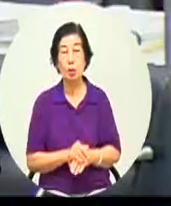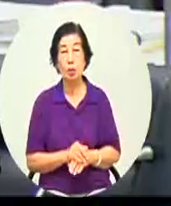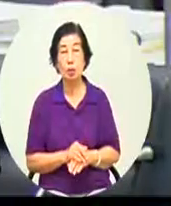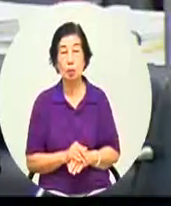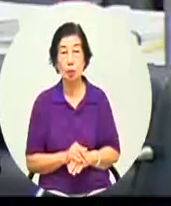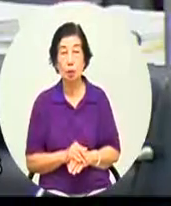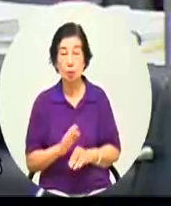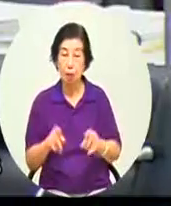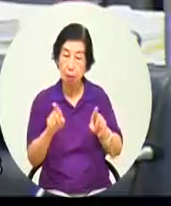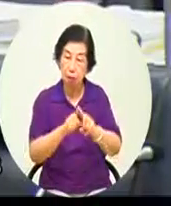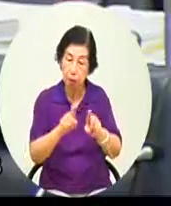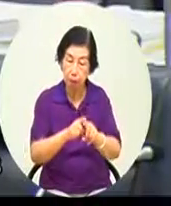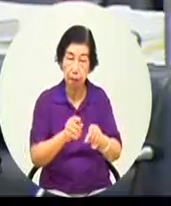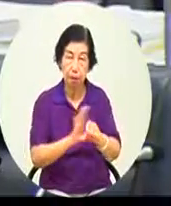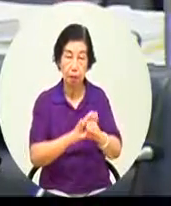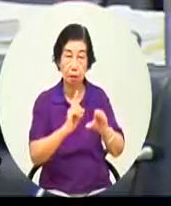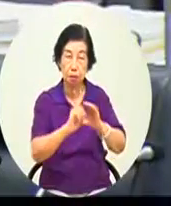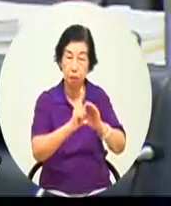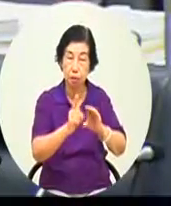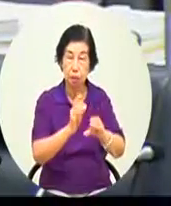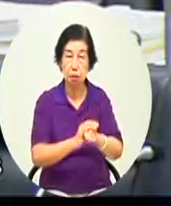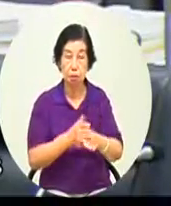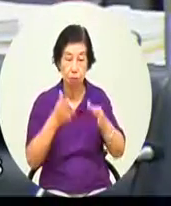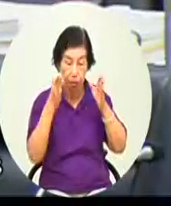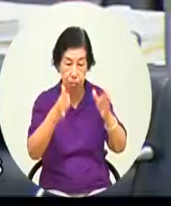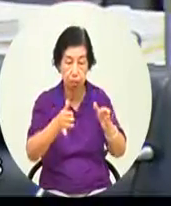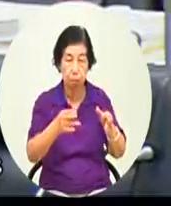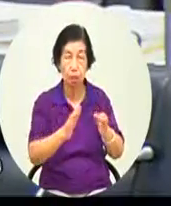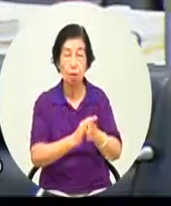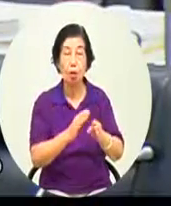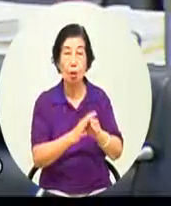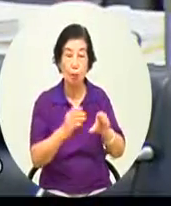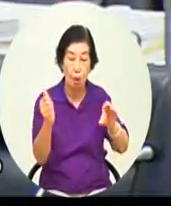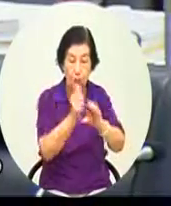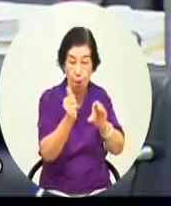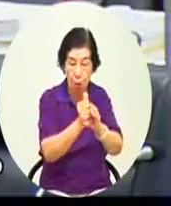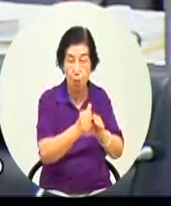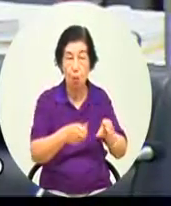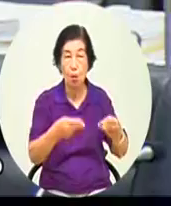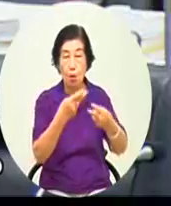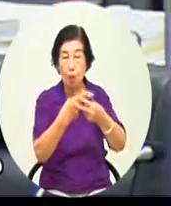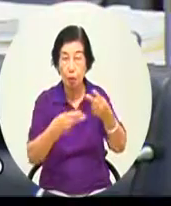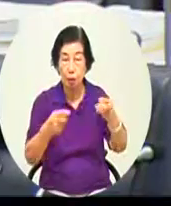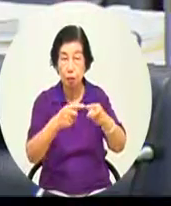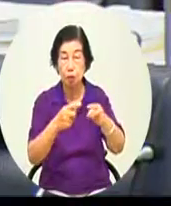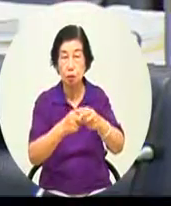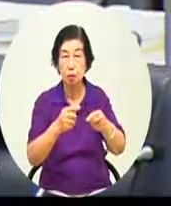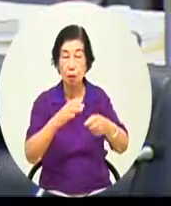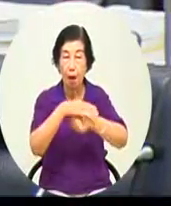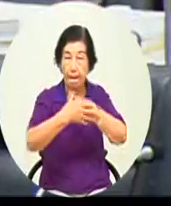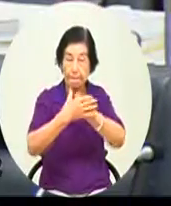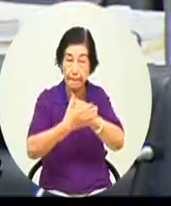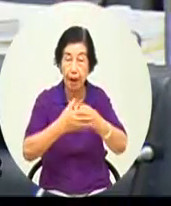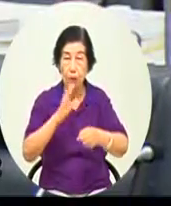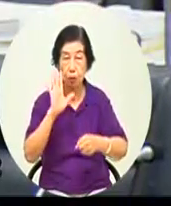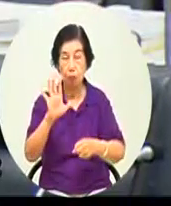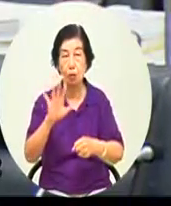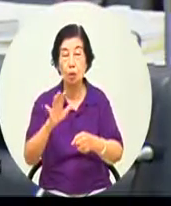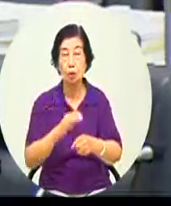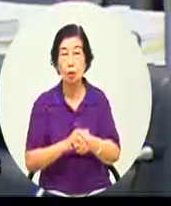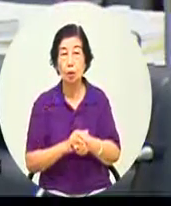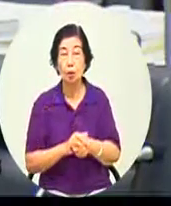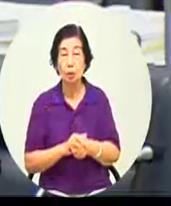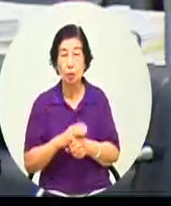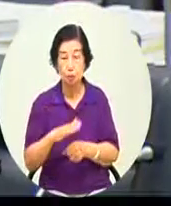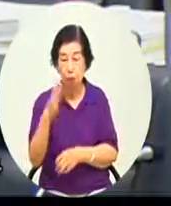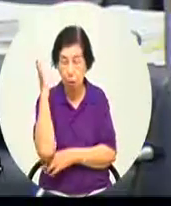般计程车对消费者来讲，它还是比较保护乘客的一个安全性。好，至少政府有在帮忙把关，如果万一真